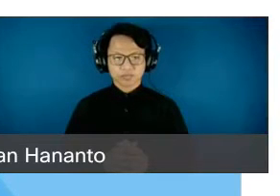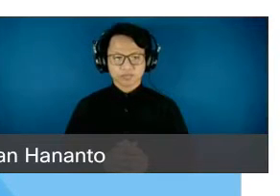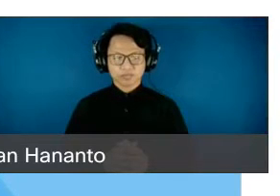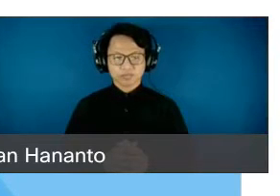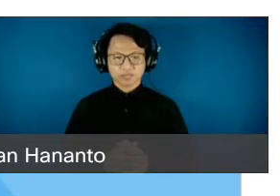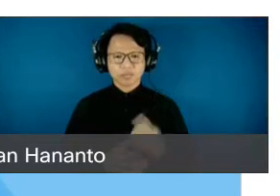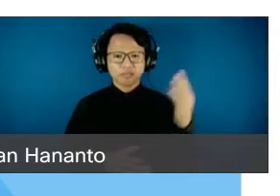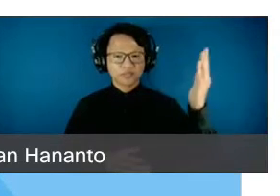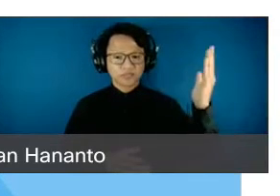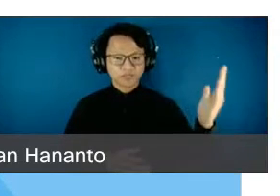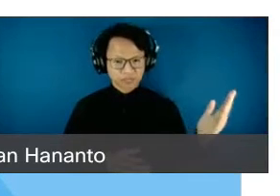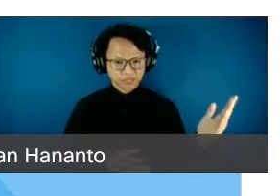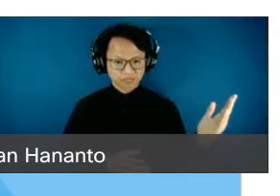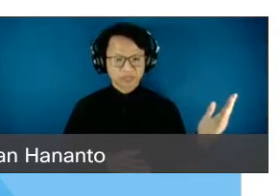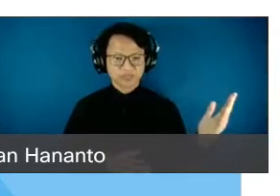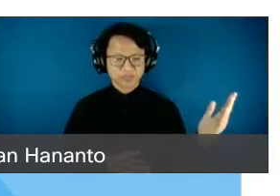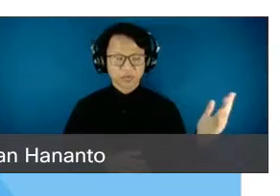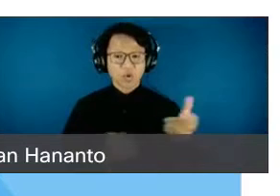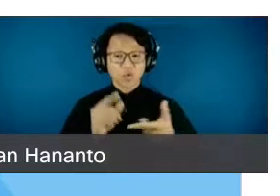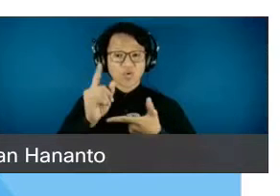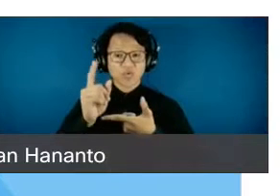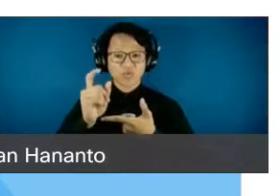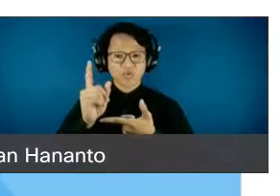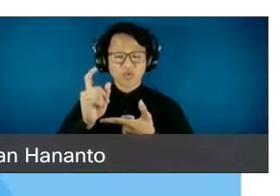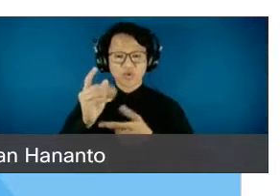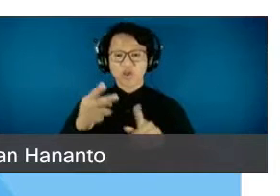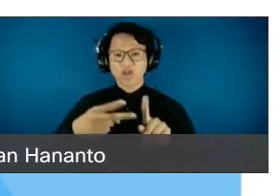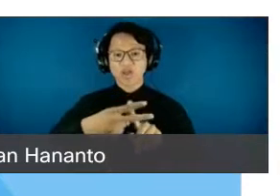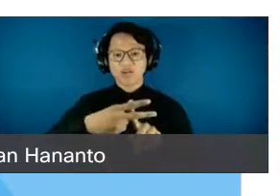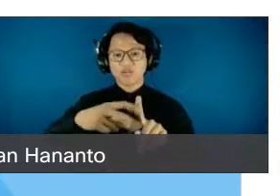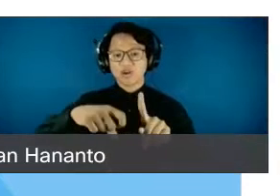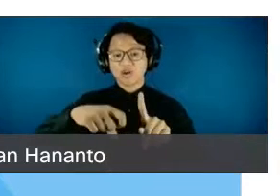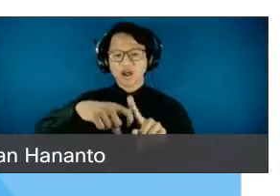Dan inilah ini foto waktu FKDB